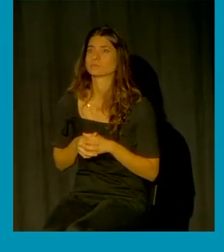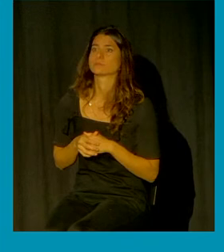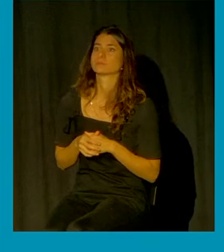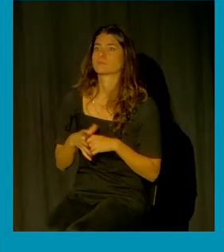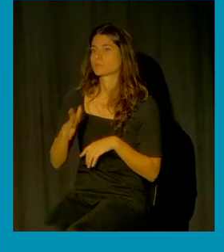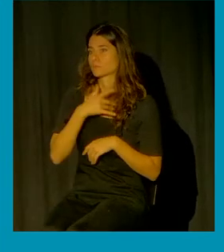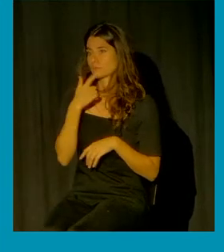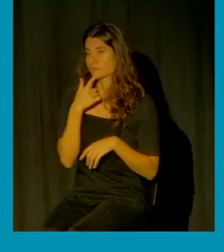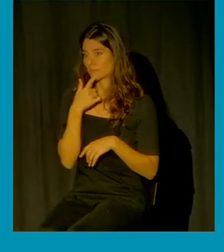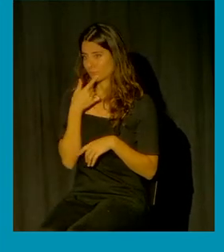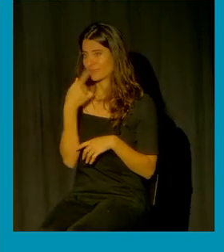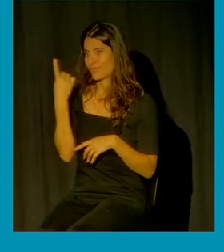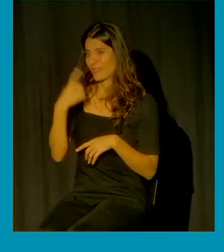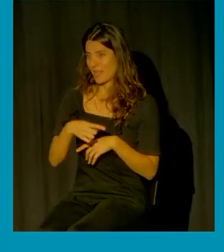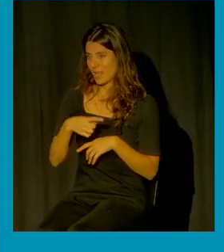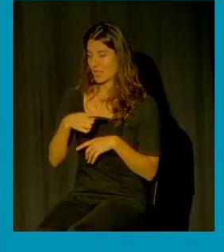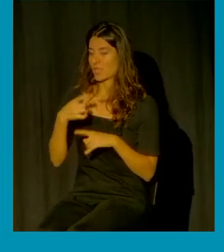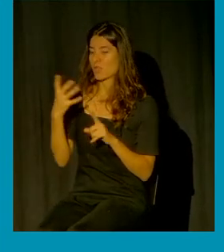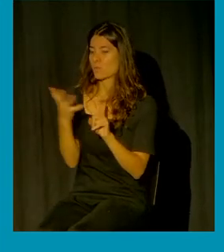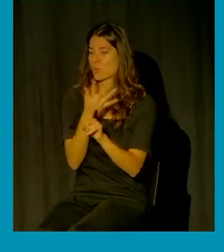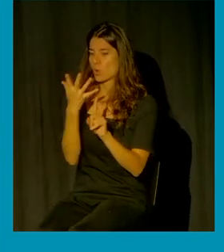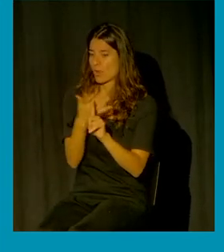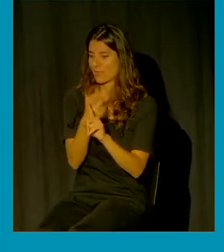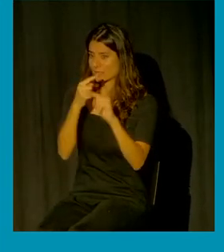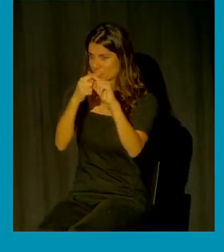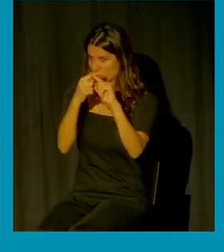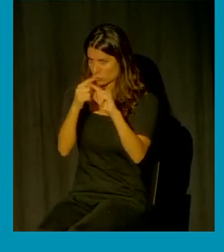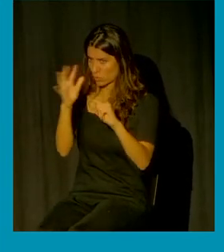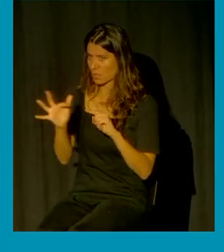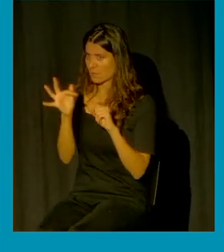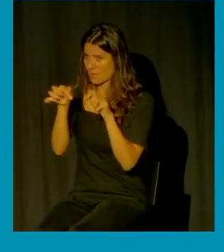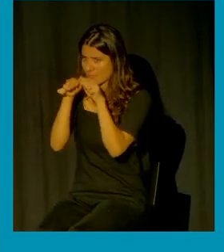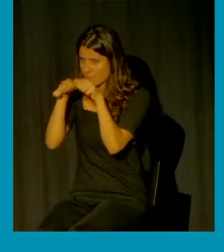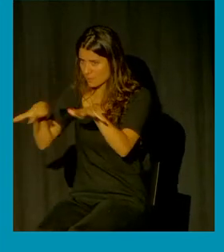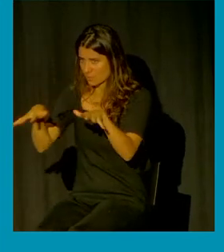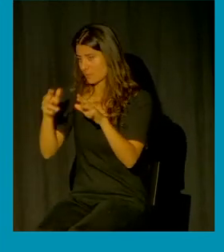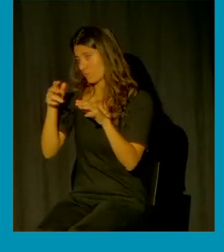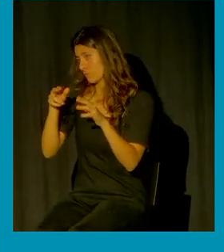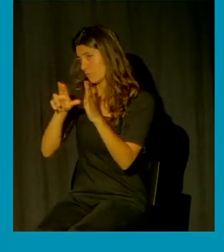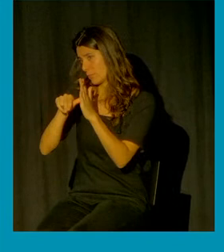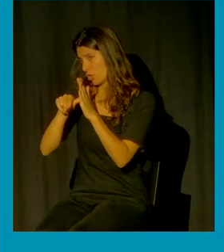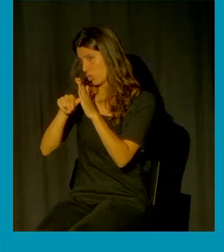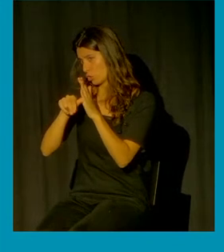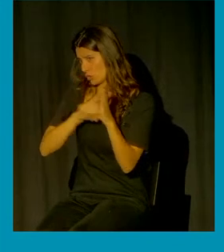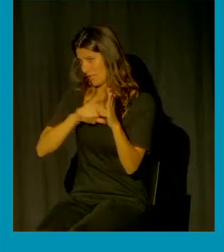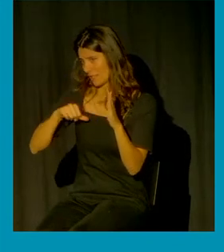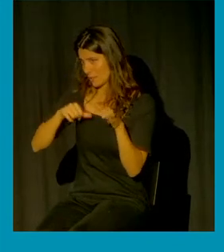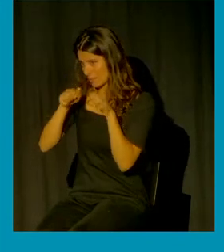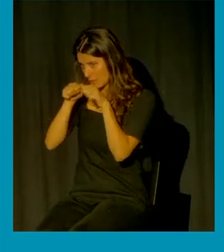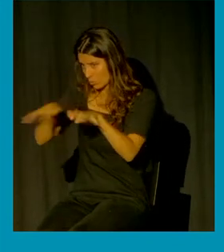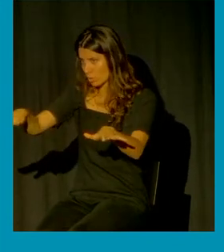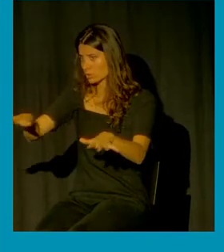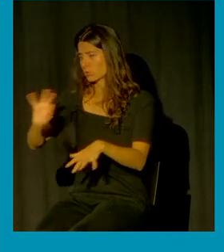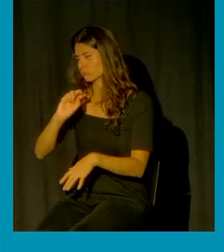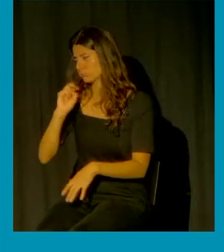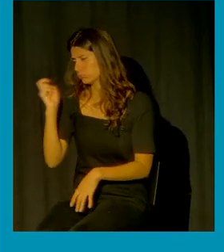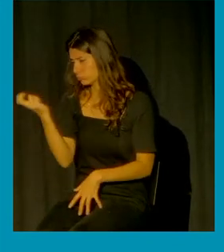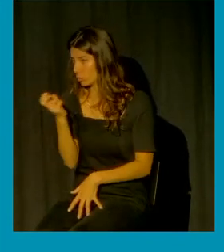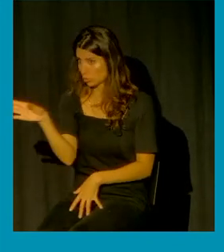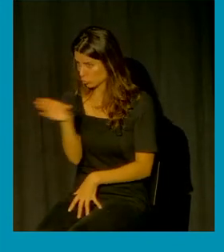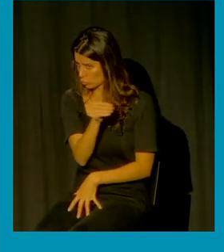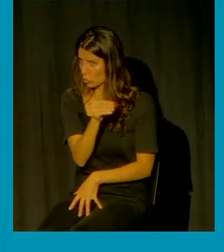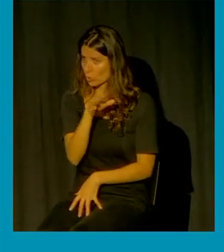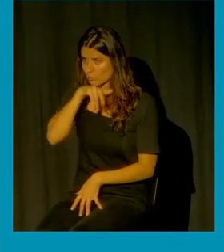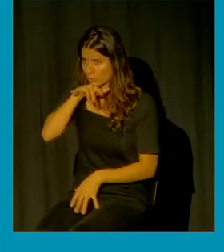estrictament sexuals és a dir embaucament divulgació de vídeos íntims etc. totes les violències